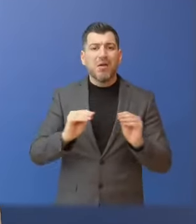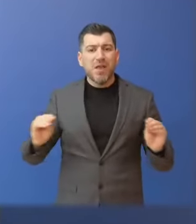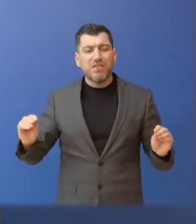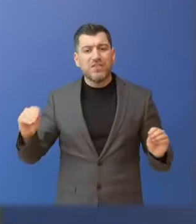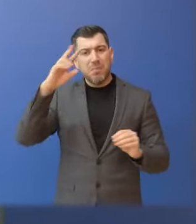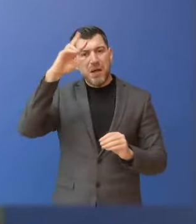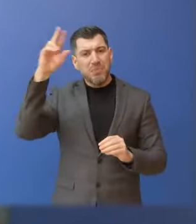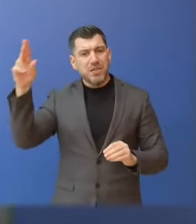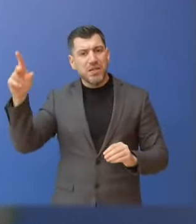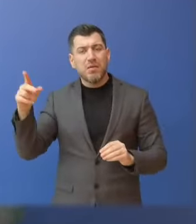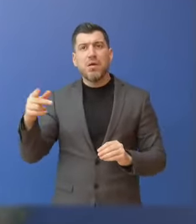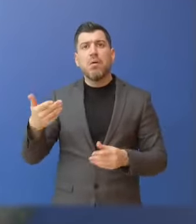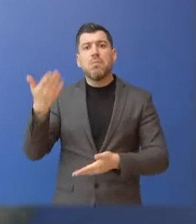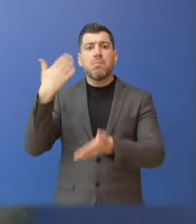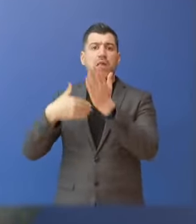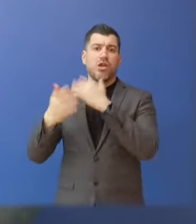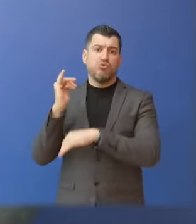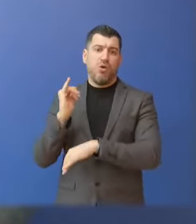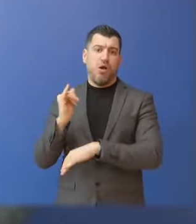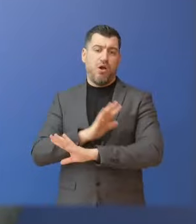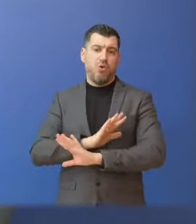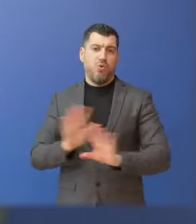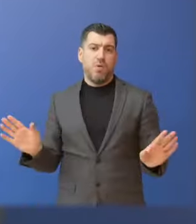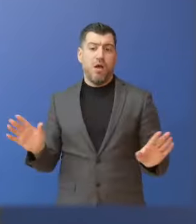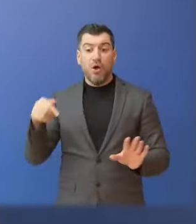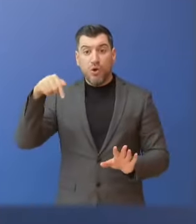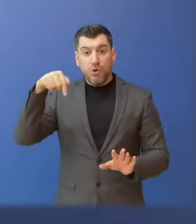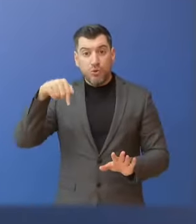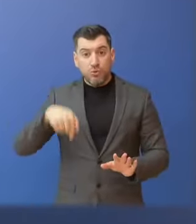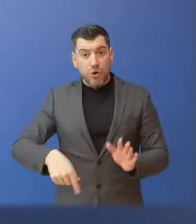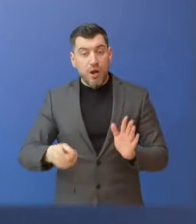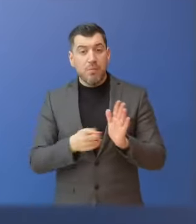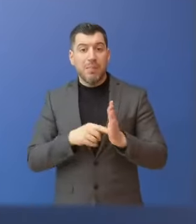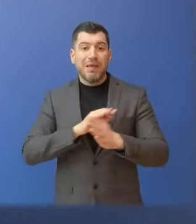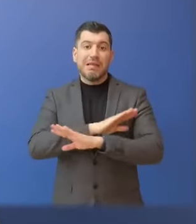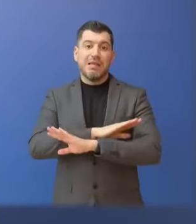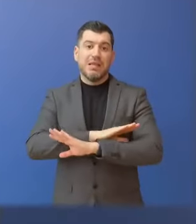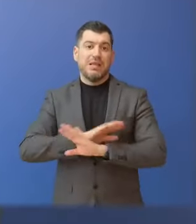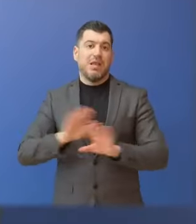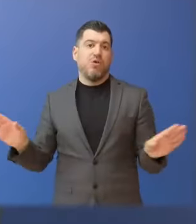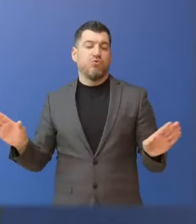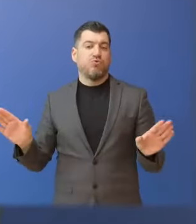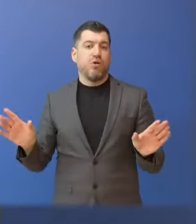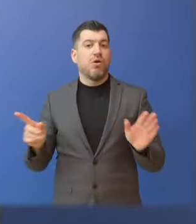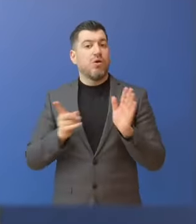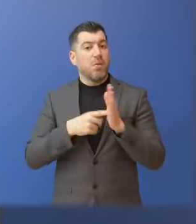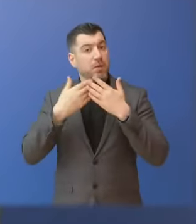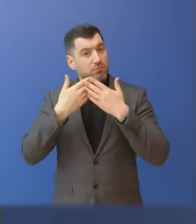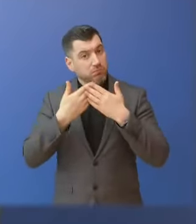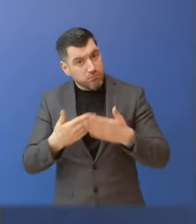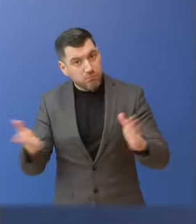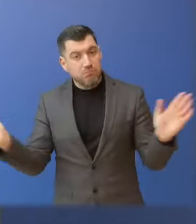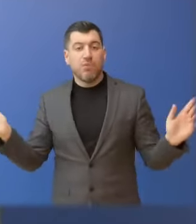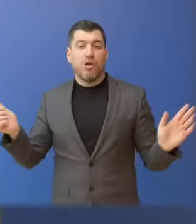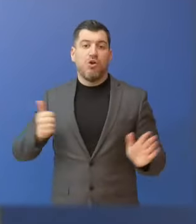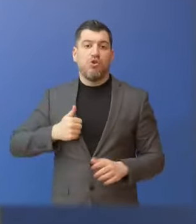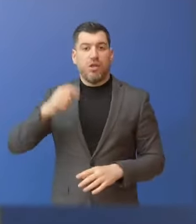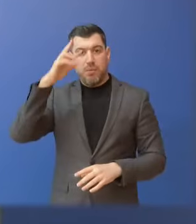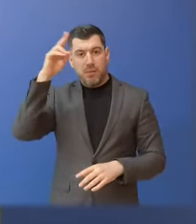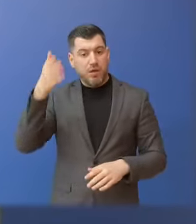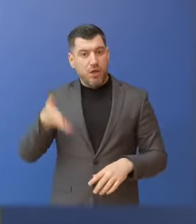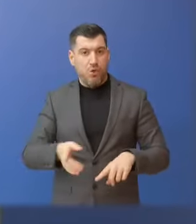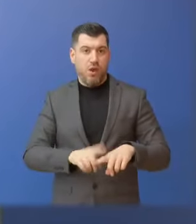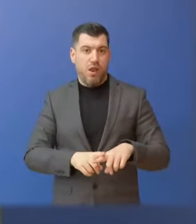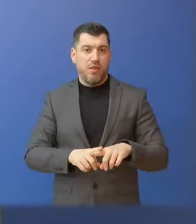στον τομέα της τριτοβάθμιας εκπαίδευσης πάμε λοιπόν τα δεσμά με αυτές τις ιδεοληψίες αφήνουμε πίσω μας όλη αυτή την